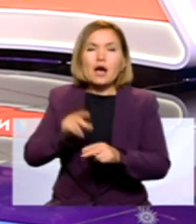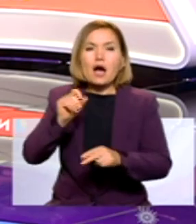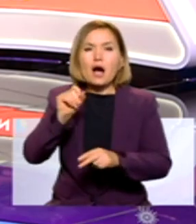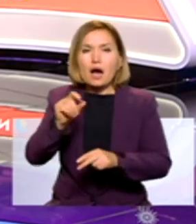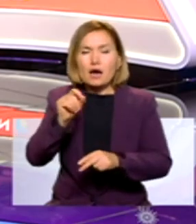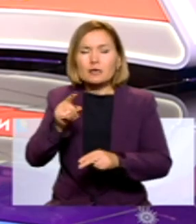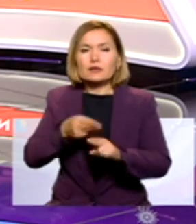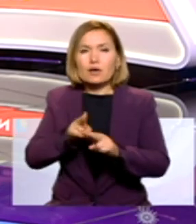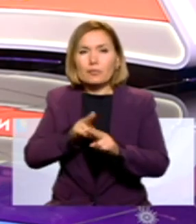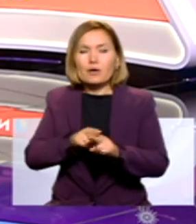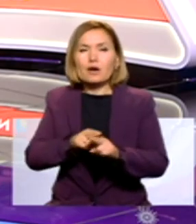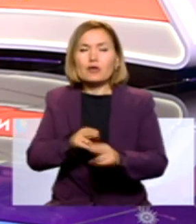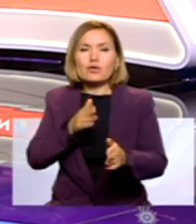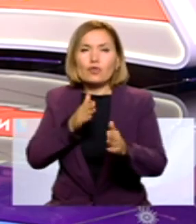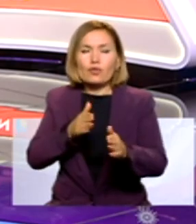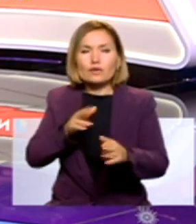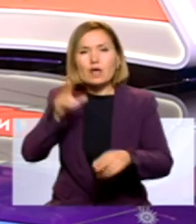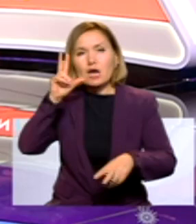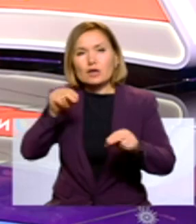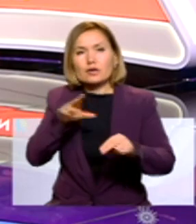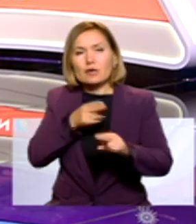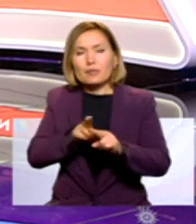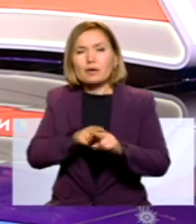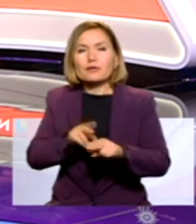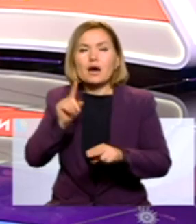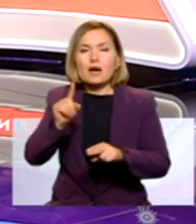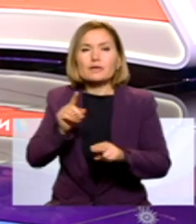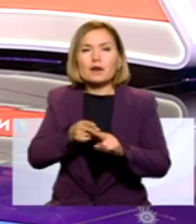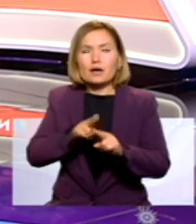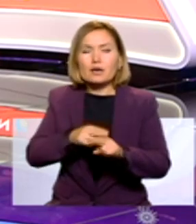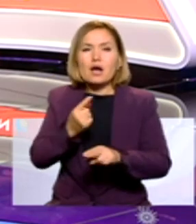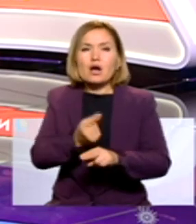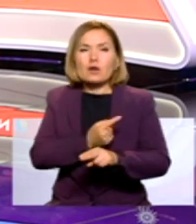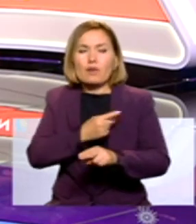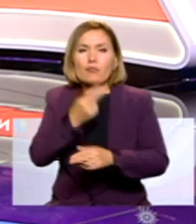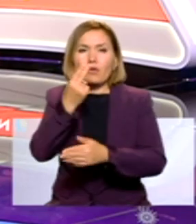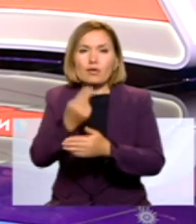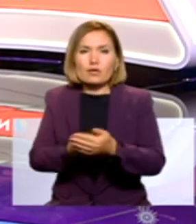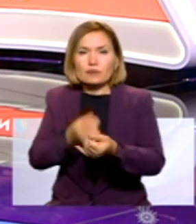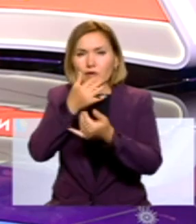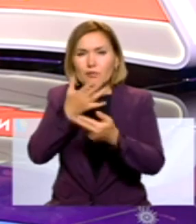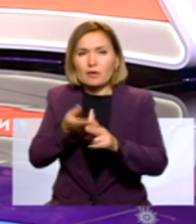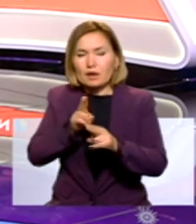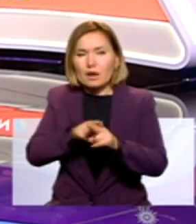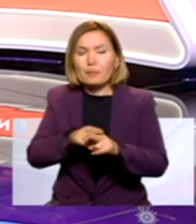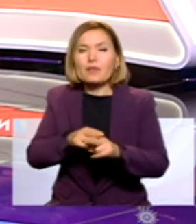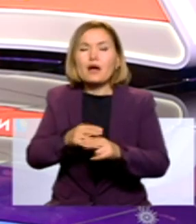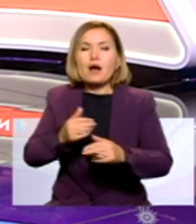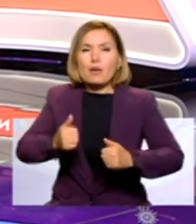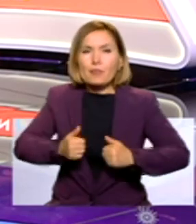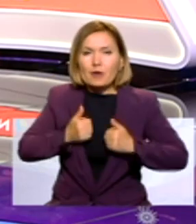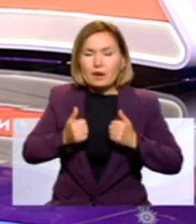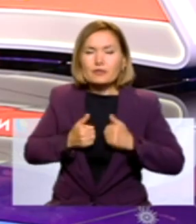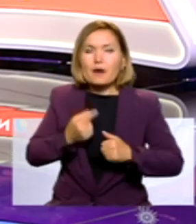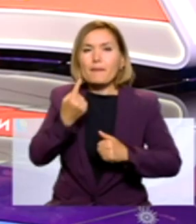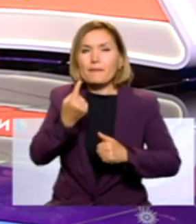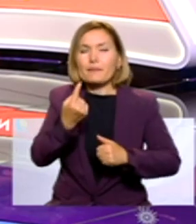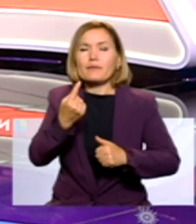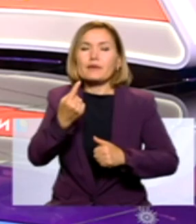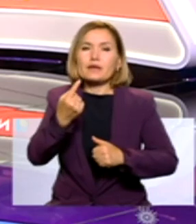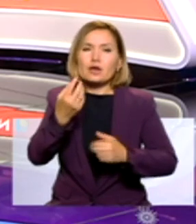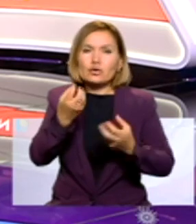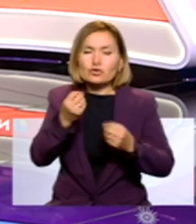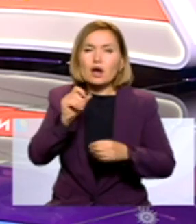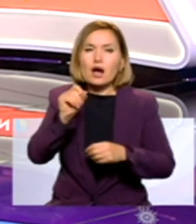біреуі дзюдошылардан болады деп жоспарланған, алайда татами шеберлері оны орындай алмады. Дегенмен әлде бас жүлде алады деп үміт артып